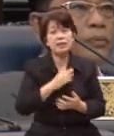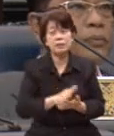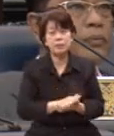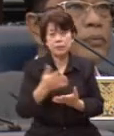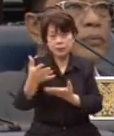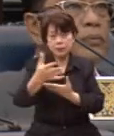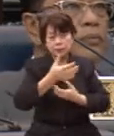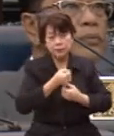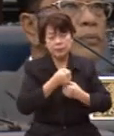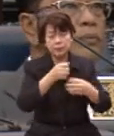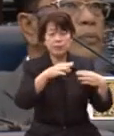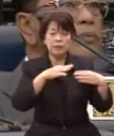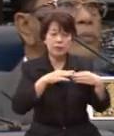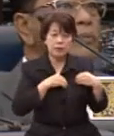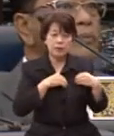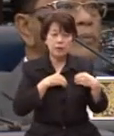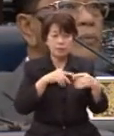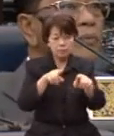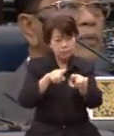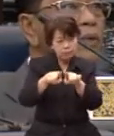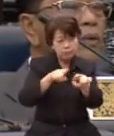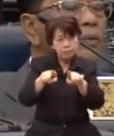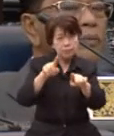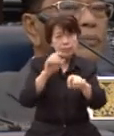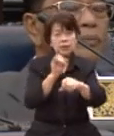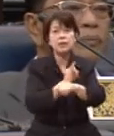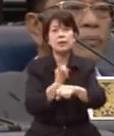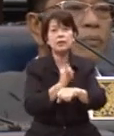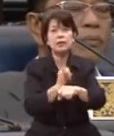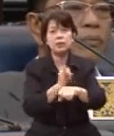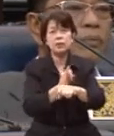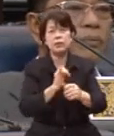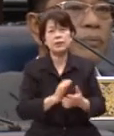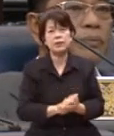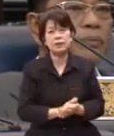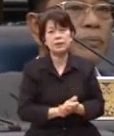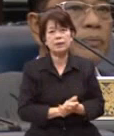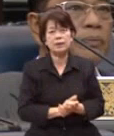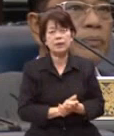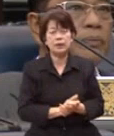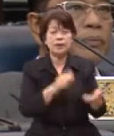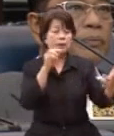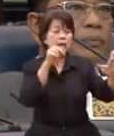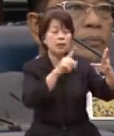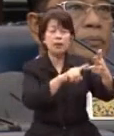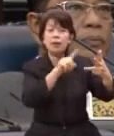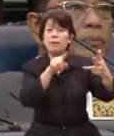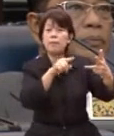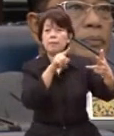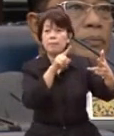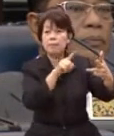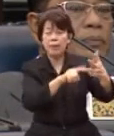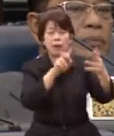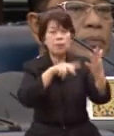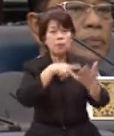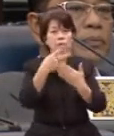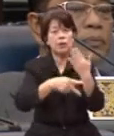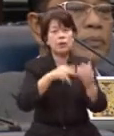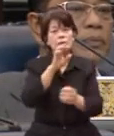untuk dapat bersaing dalam industri dalam pekerjaan industrinya yang keempat adalah program